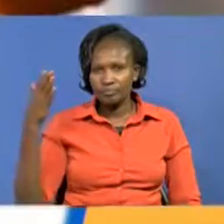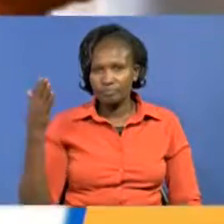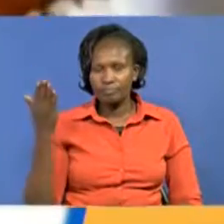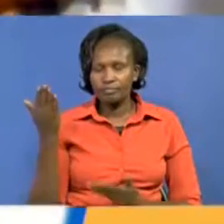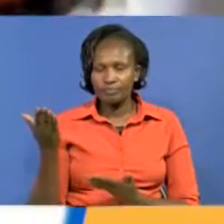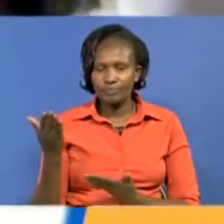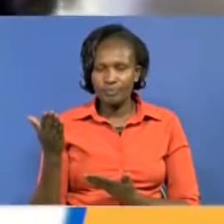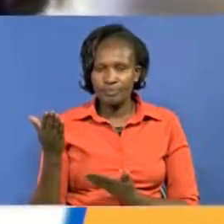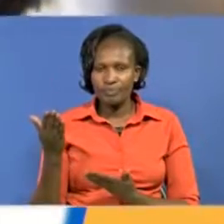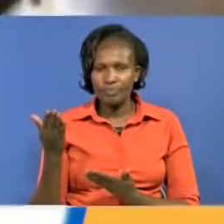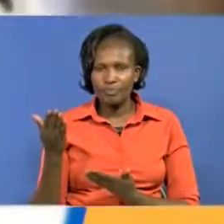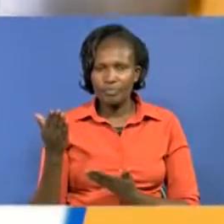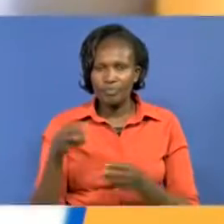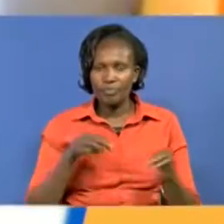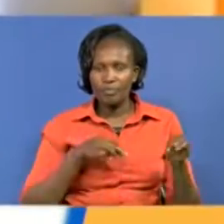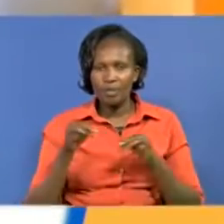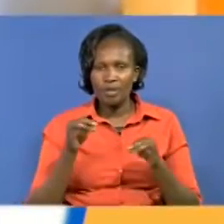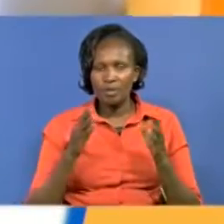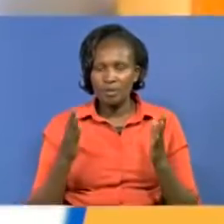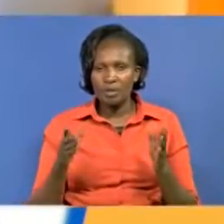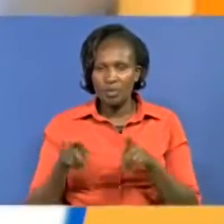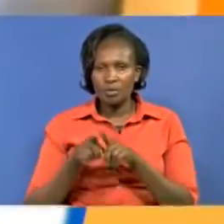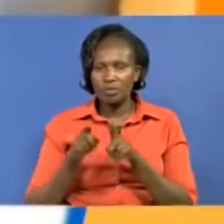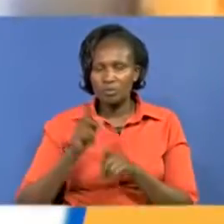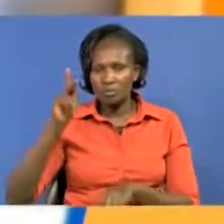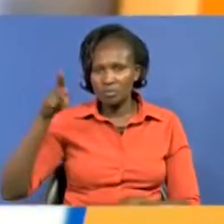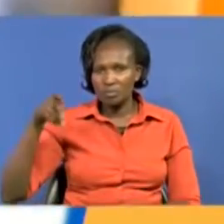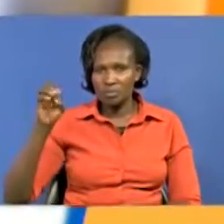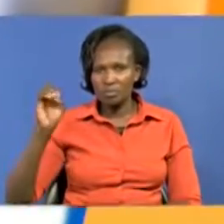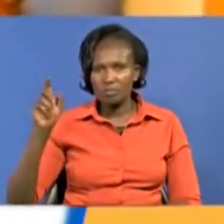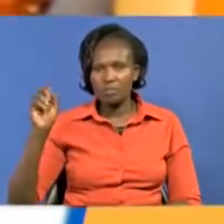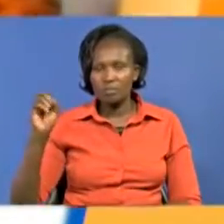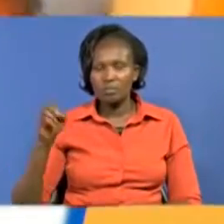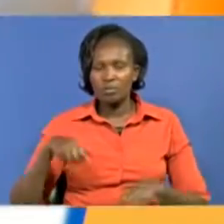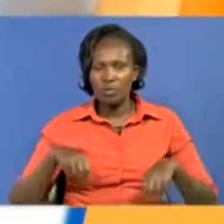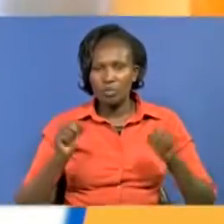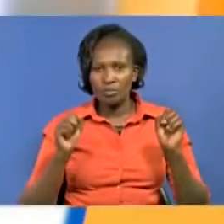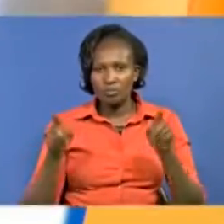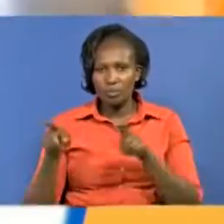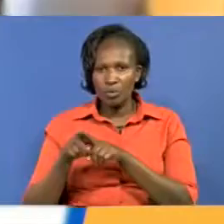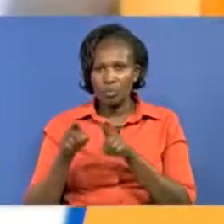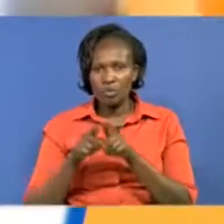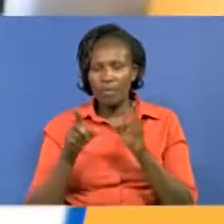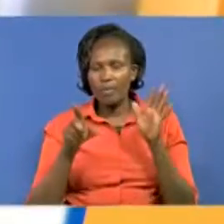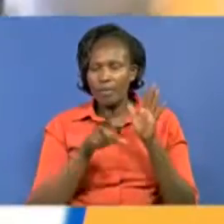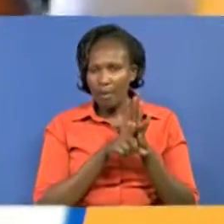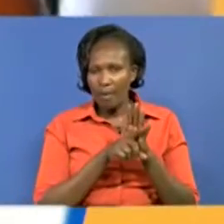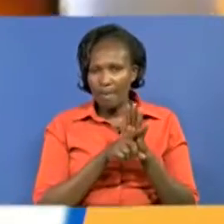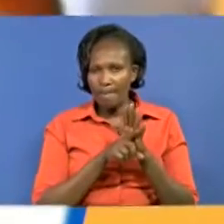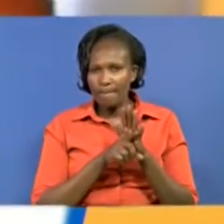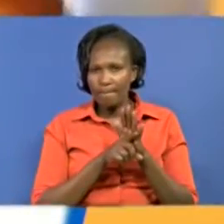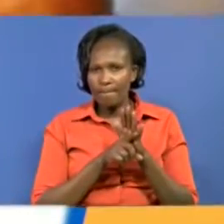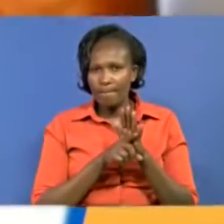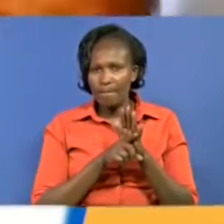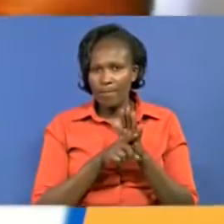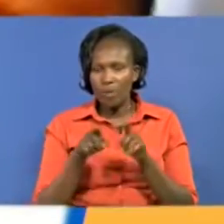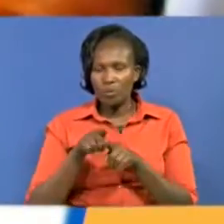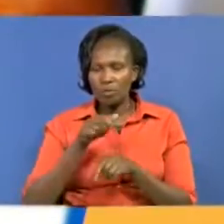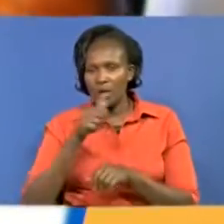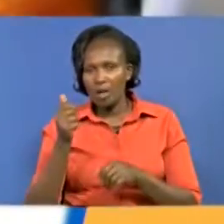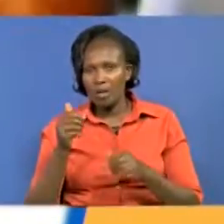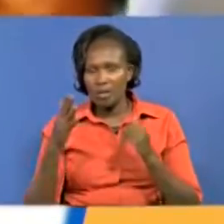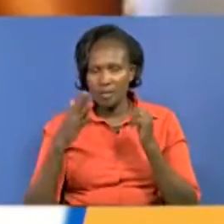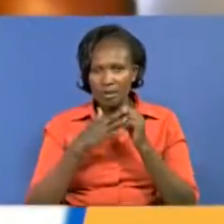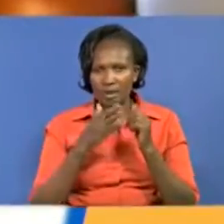wake Kenta Rus, meneja mshirikishi Peter Mwashigi, katibu wa masuala ya sheria wa kampuni hiyo Beatrice Meso na mameneja wengine